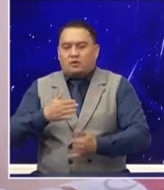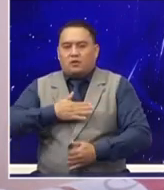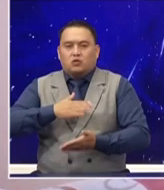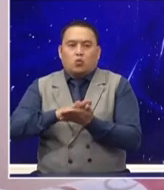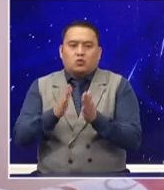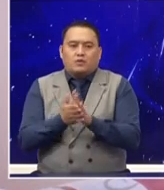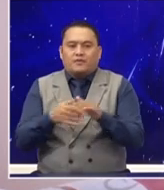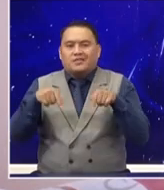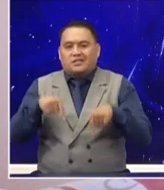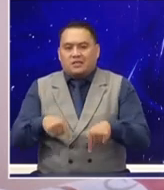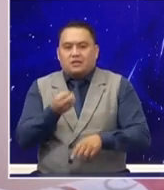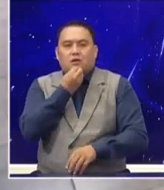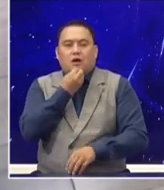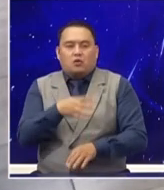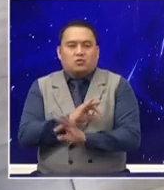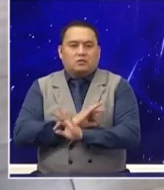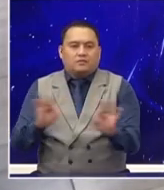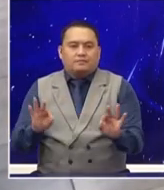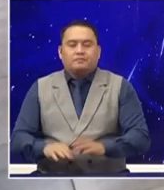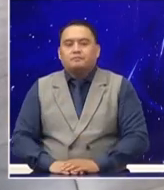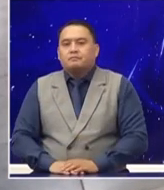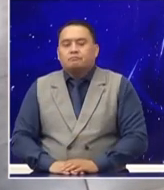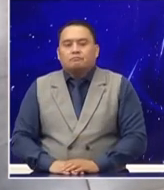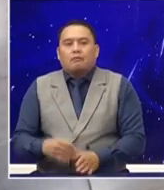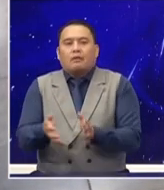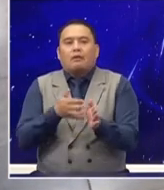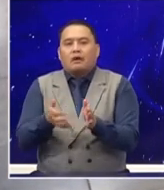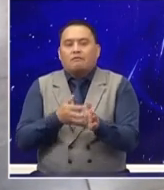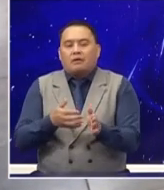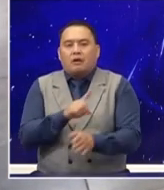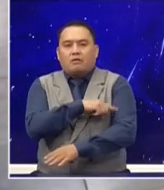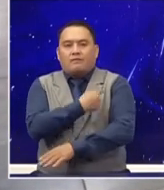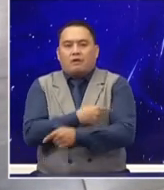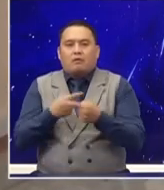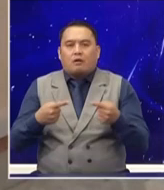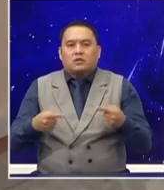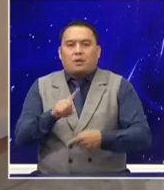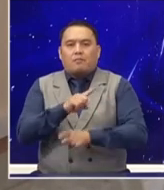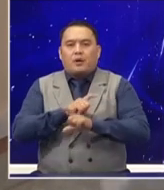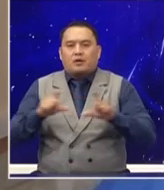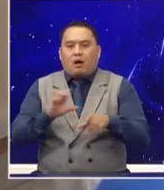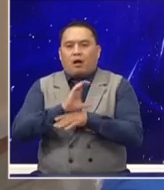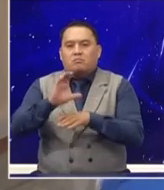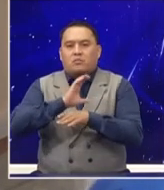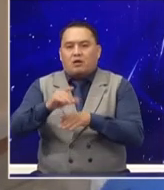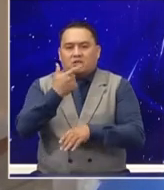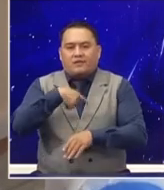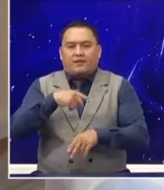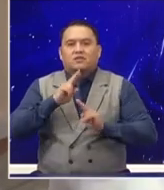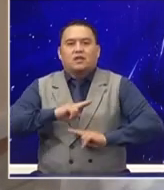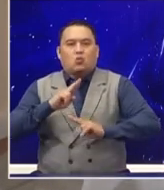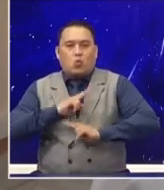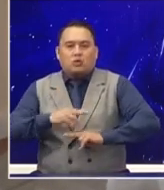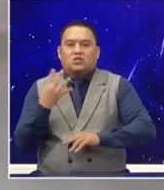условия здесь хорошие. Когда больнице не хватало врачей и медсестер, разные медорганизации отправили сюда своих